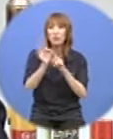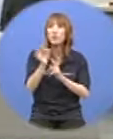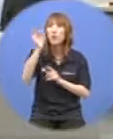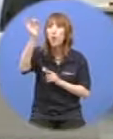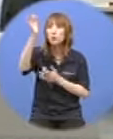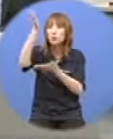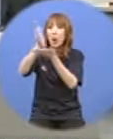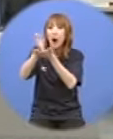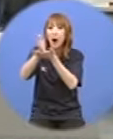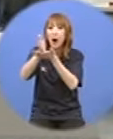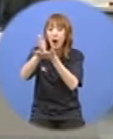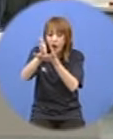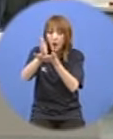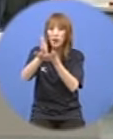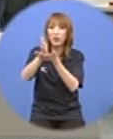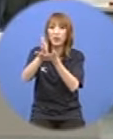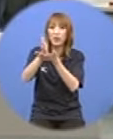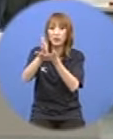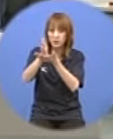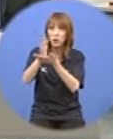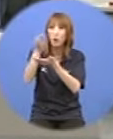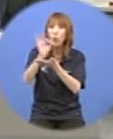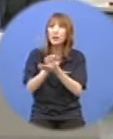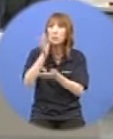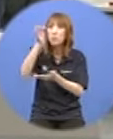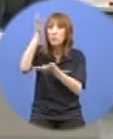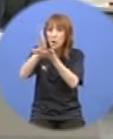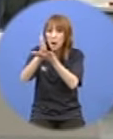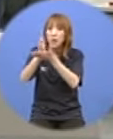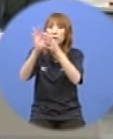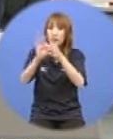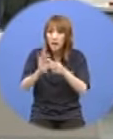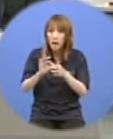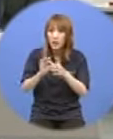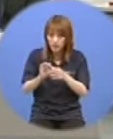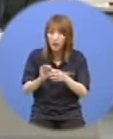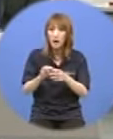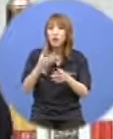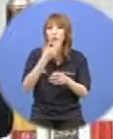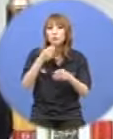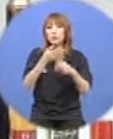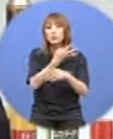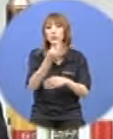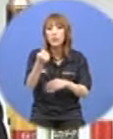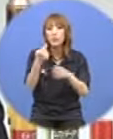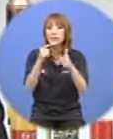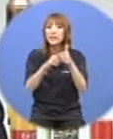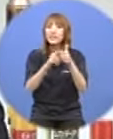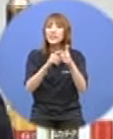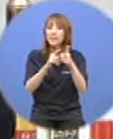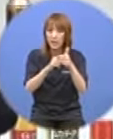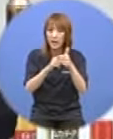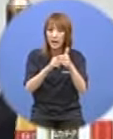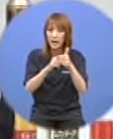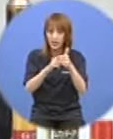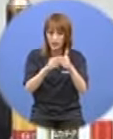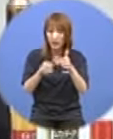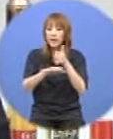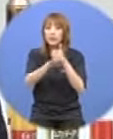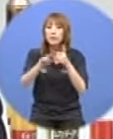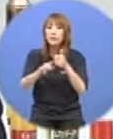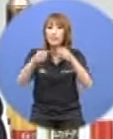ですよ。 あちゃ まあ らで仕送りを止められたんで、福沢先生がそれじゃあその庭師というか植木の世話を